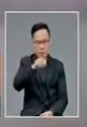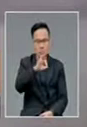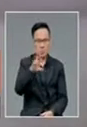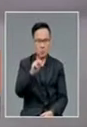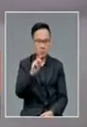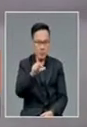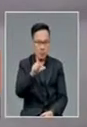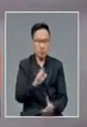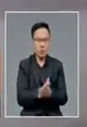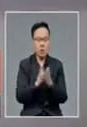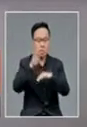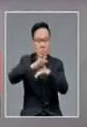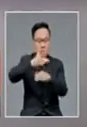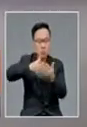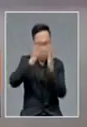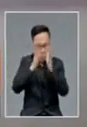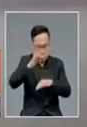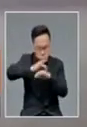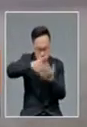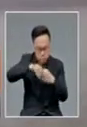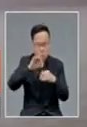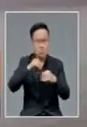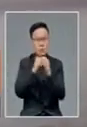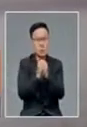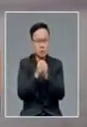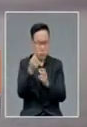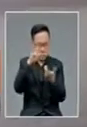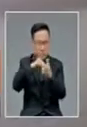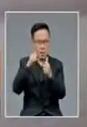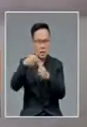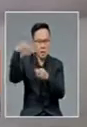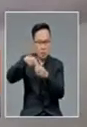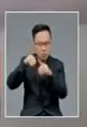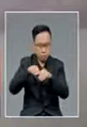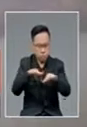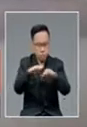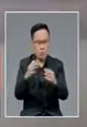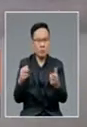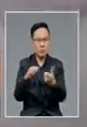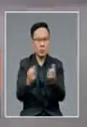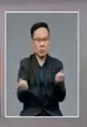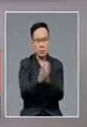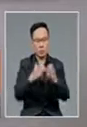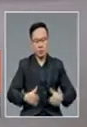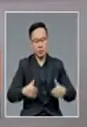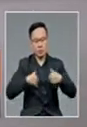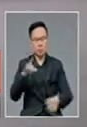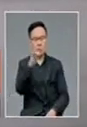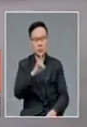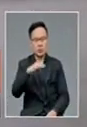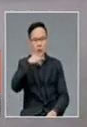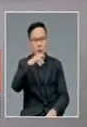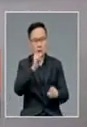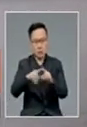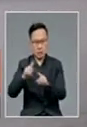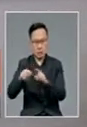ด้านสิ่งแวดล้อมของจีนเนี่ยเขาบอกว่ามีความเป็นไปได้ว่าการรั่วไหลของน้ำมันจะทำให้สัตว์ทะเลล้มตายเป็นบริเวณกว้างด้วยในหลู่คังโ